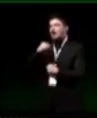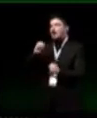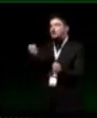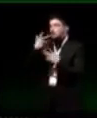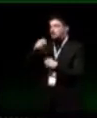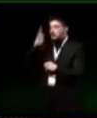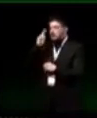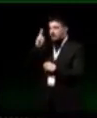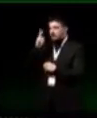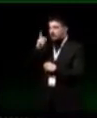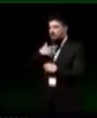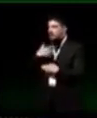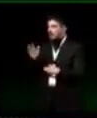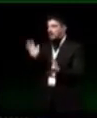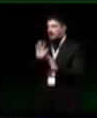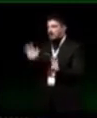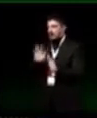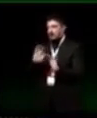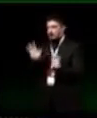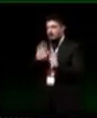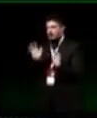commesso un tragico errore.